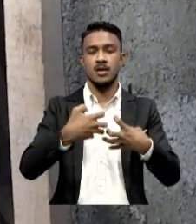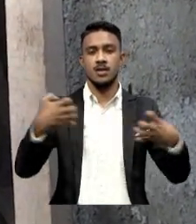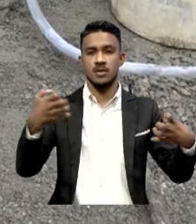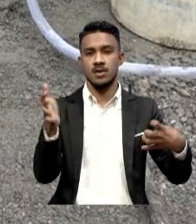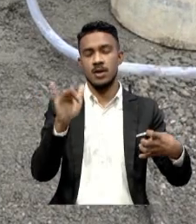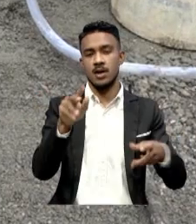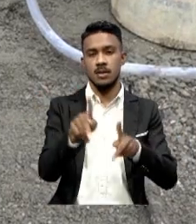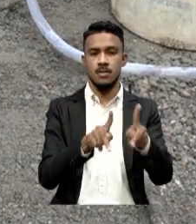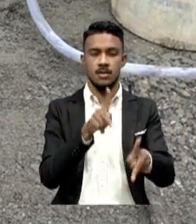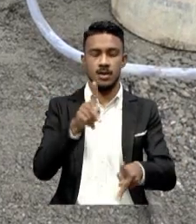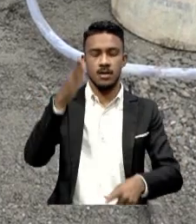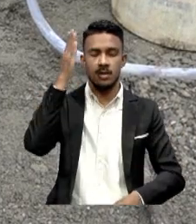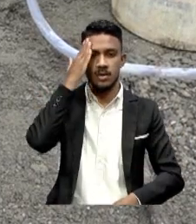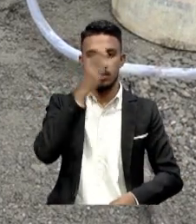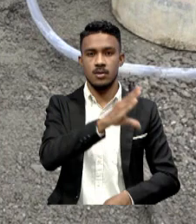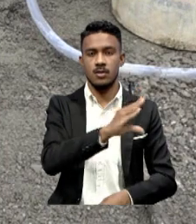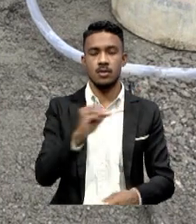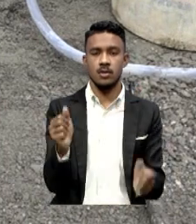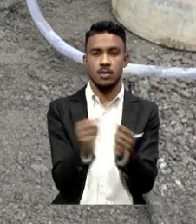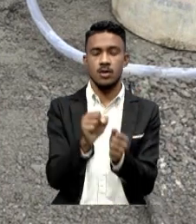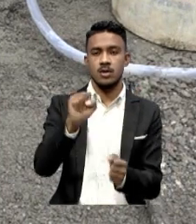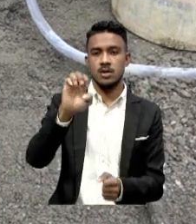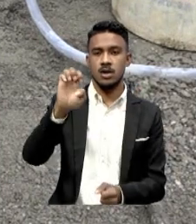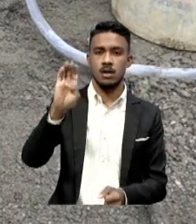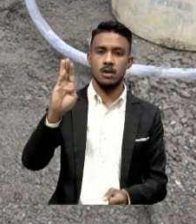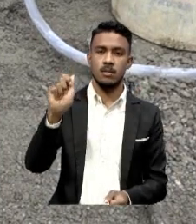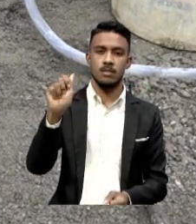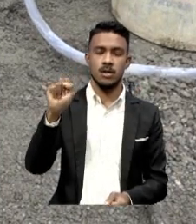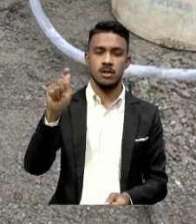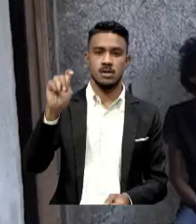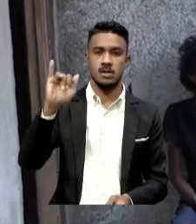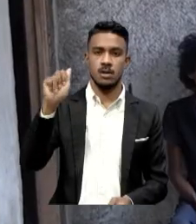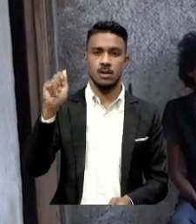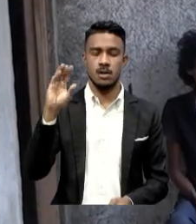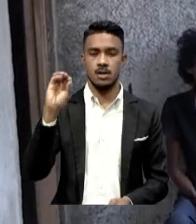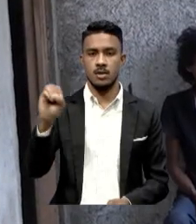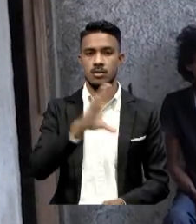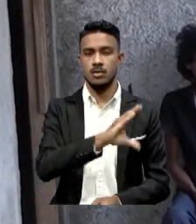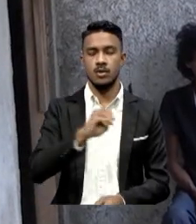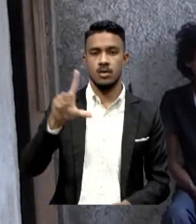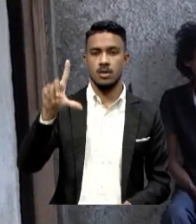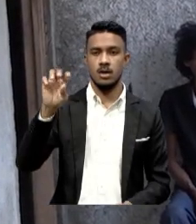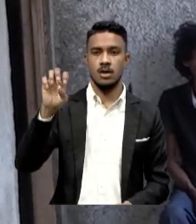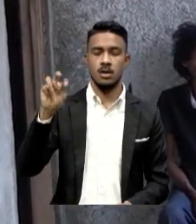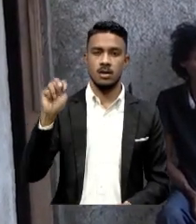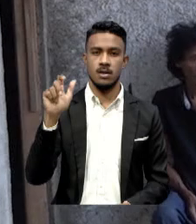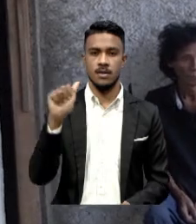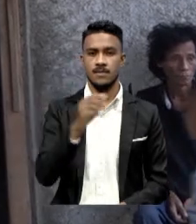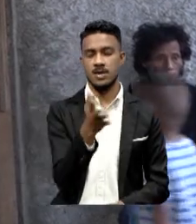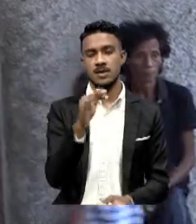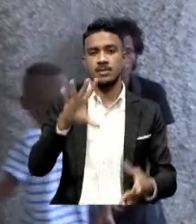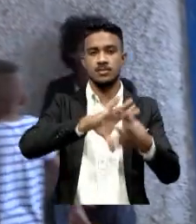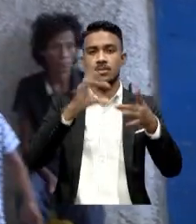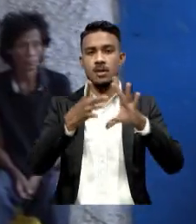interese. O Sebastião Guzmão, no Helena Suárez nia aik na noik moris ne, bele loke osan nain, no ukun nain